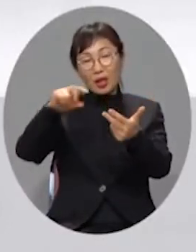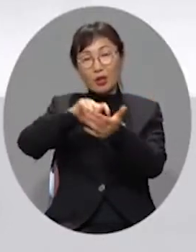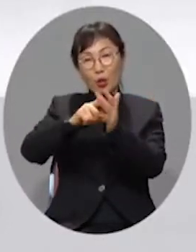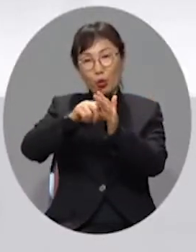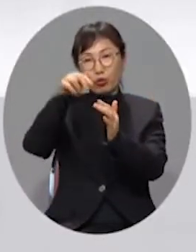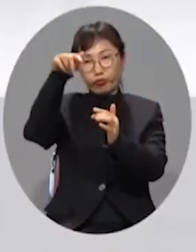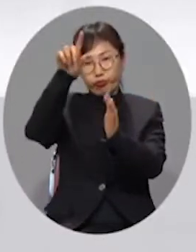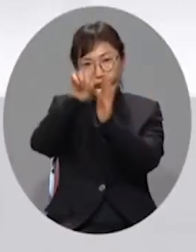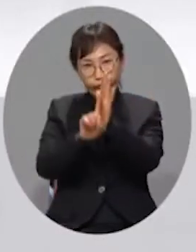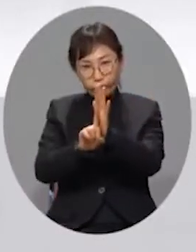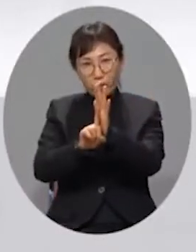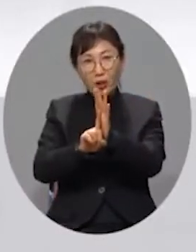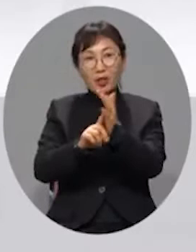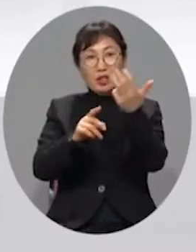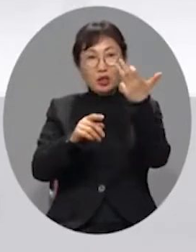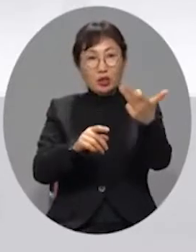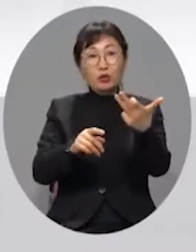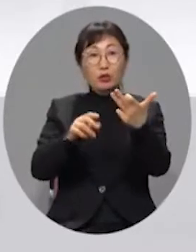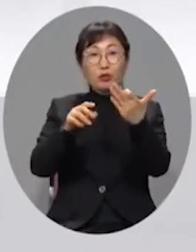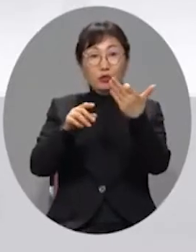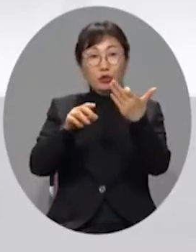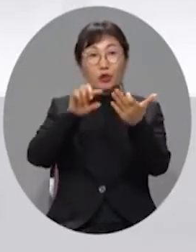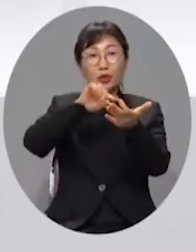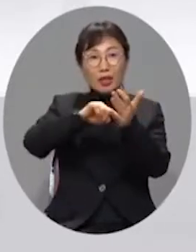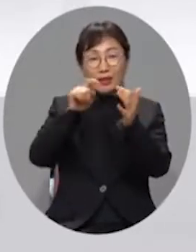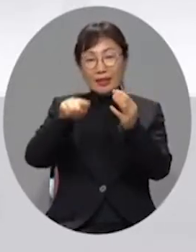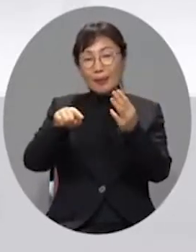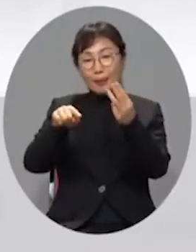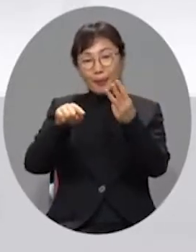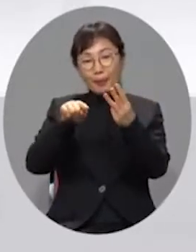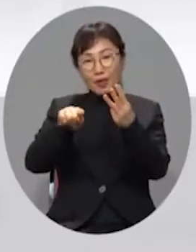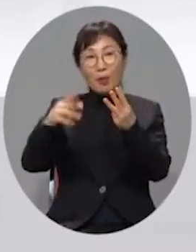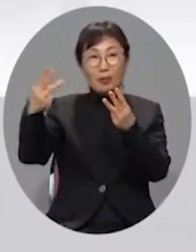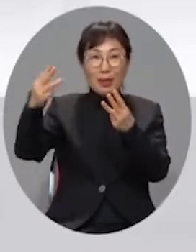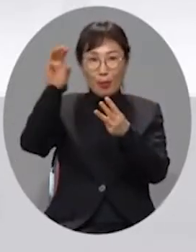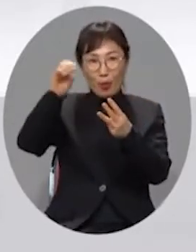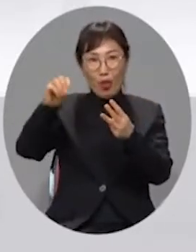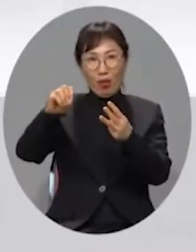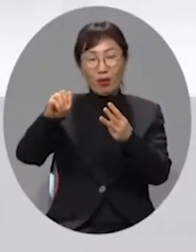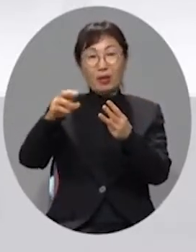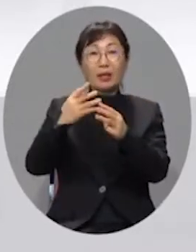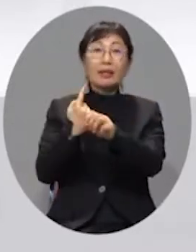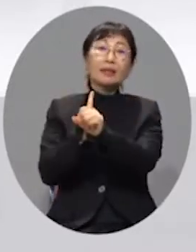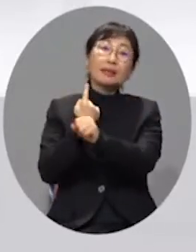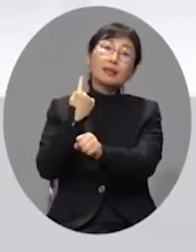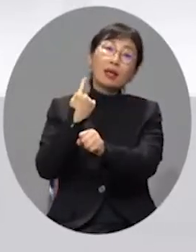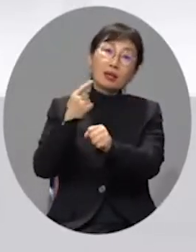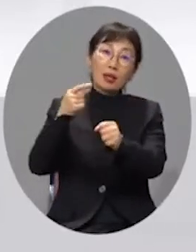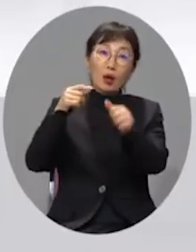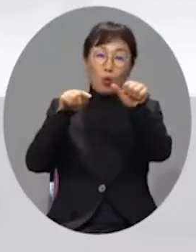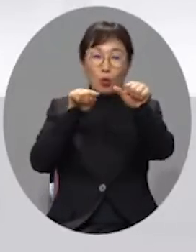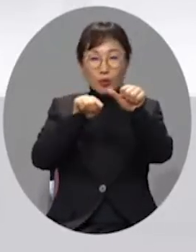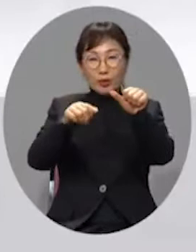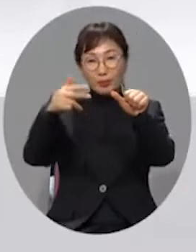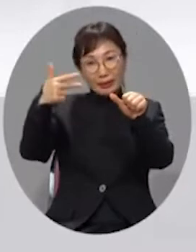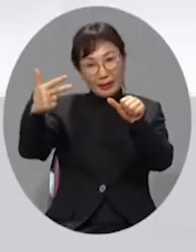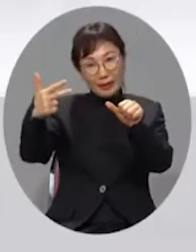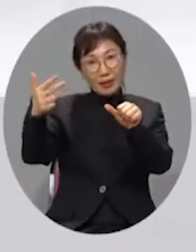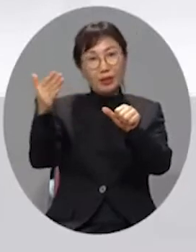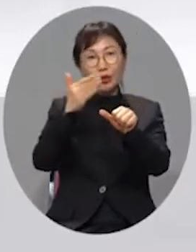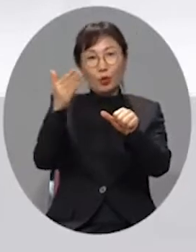대선 홍준표 후보는 3.3% 득표에 그쳤습니다. 지난해 총선 역시 비례정당의